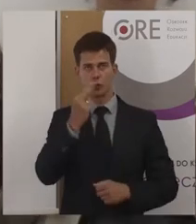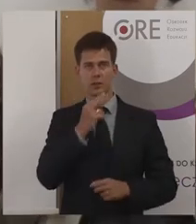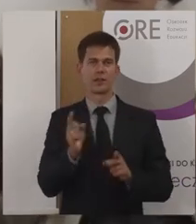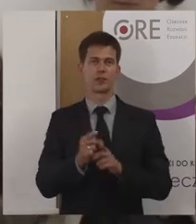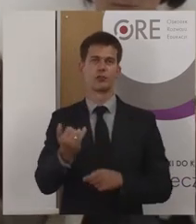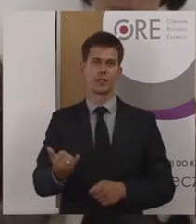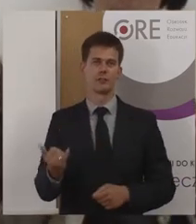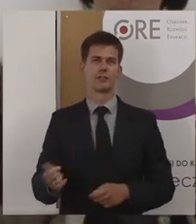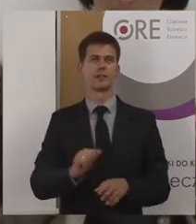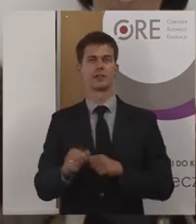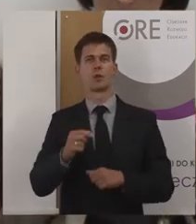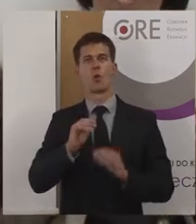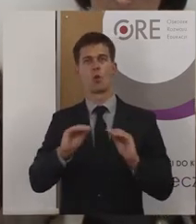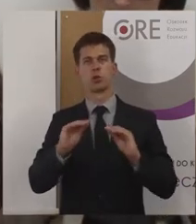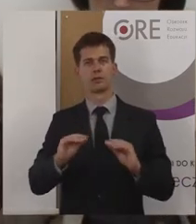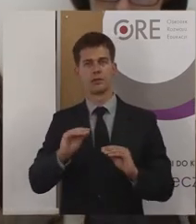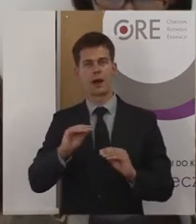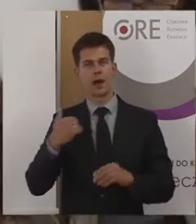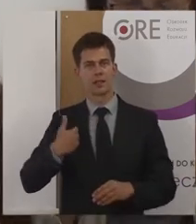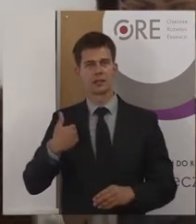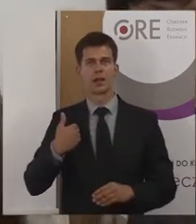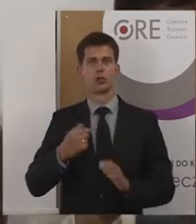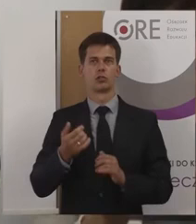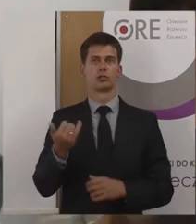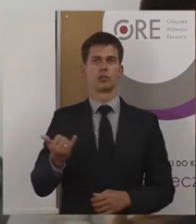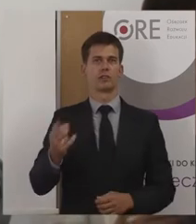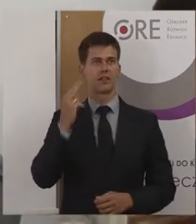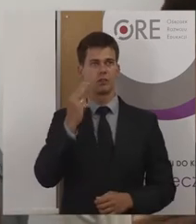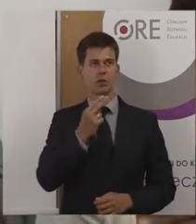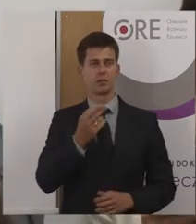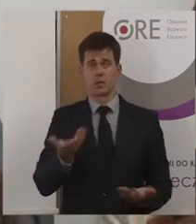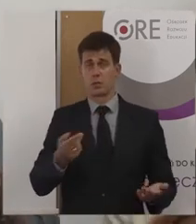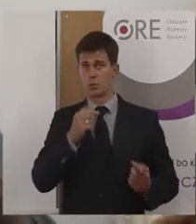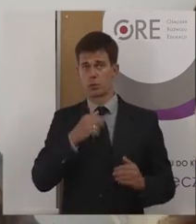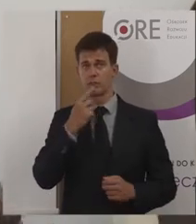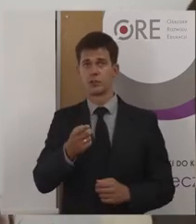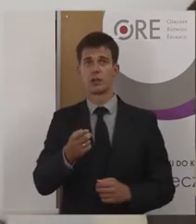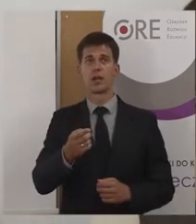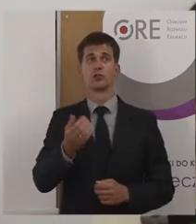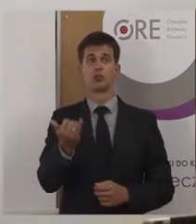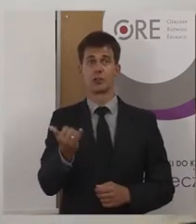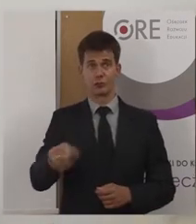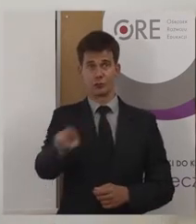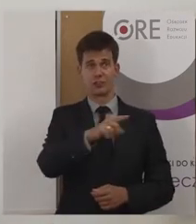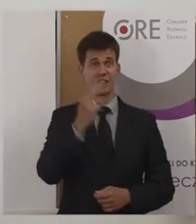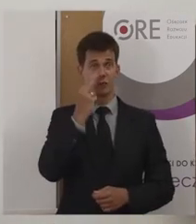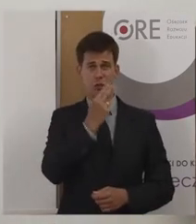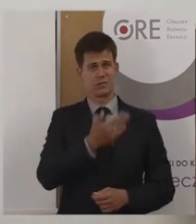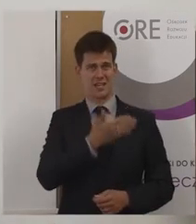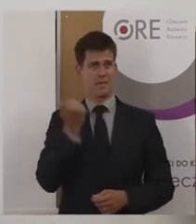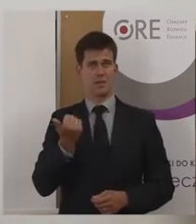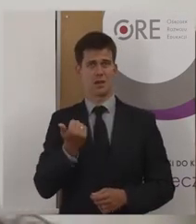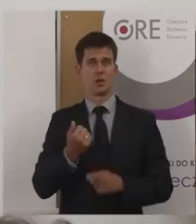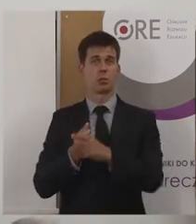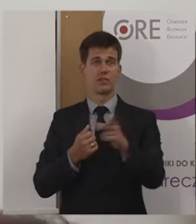naszych kursach angielskiego dla dzieci niewidomych i stwierdziłem właściwie po latach, że właściwie nie ma uczniów niewidomych w ogóle, ponieważ osoby niewidome